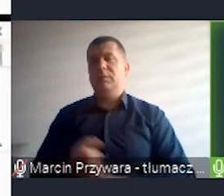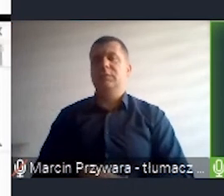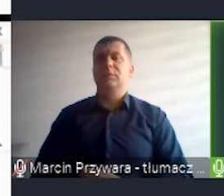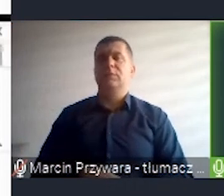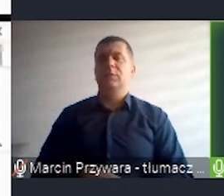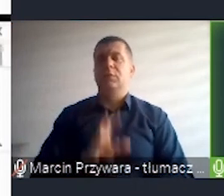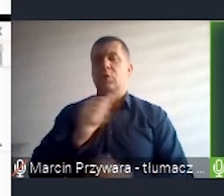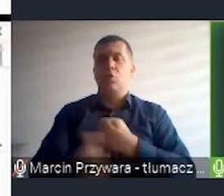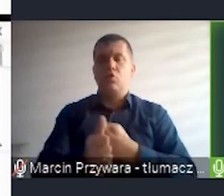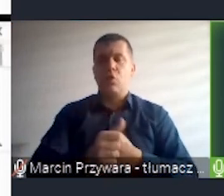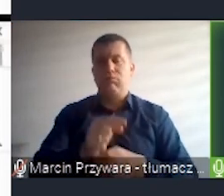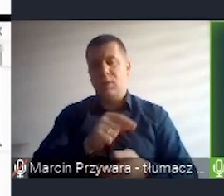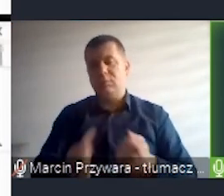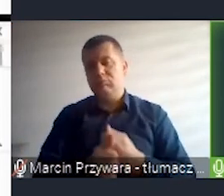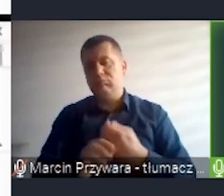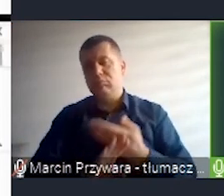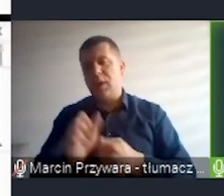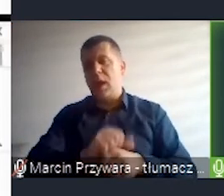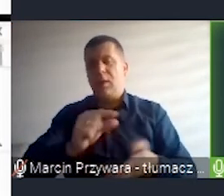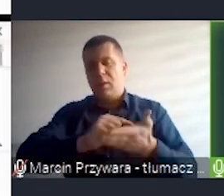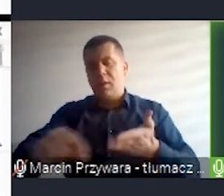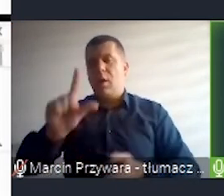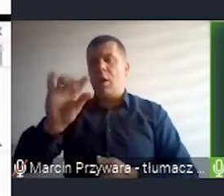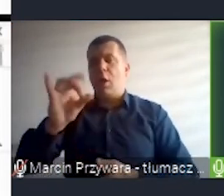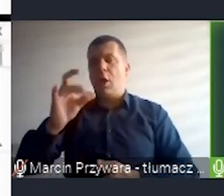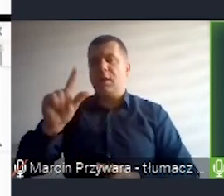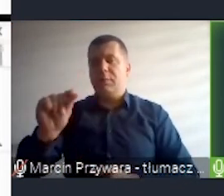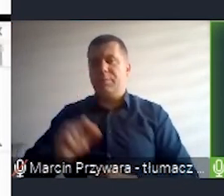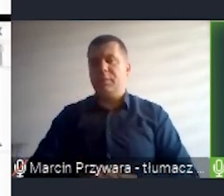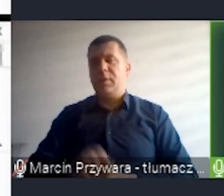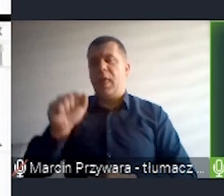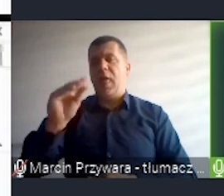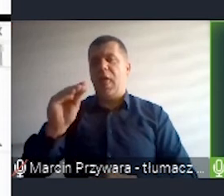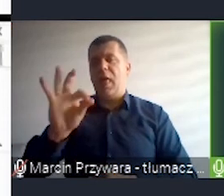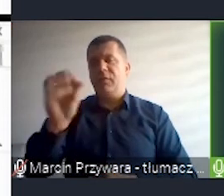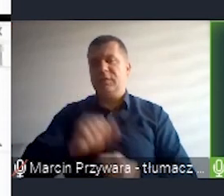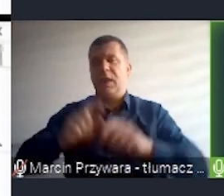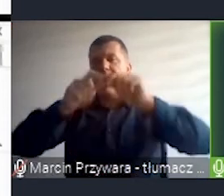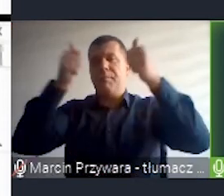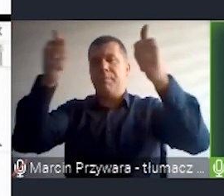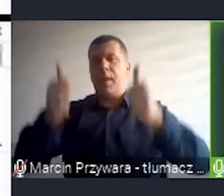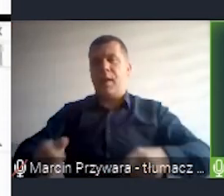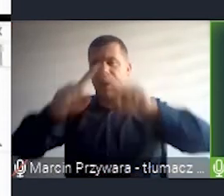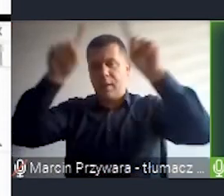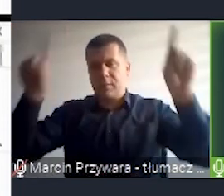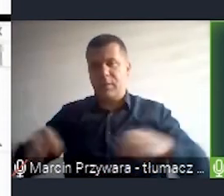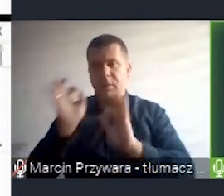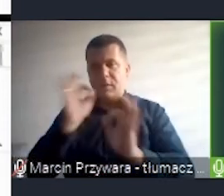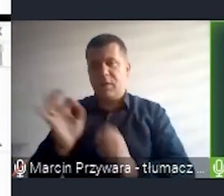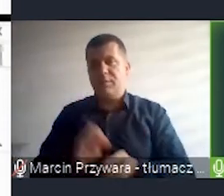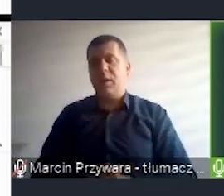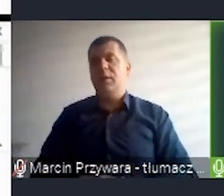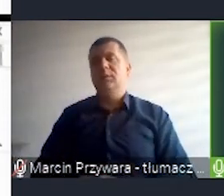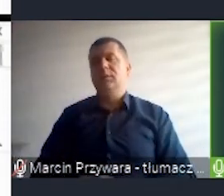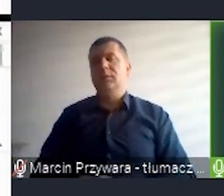Czy na dokumentach są logotypy? Czy w przypadku projektu FS-u jest plakat informacyjny, a w